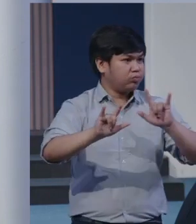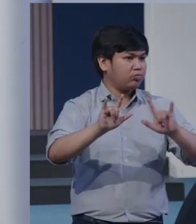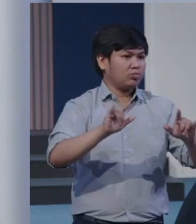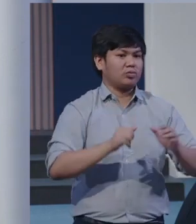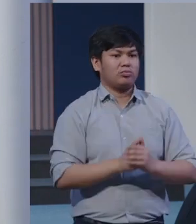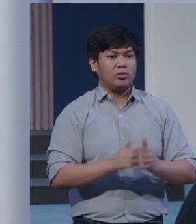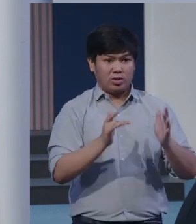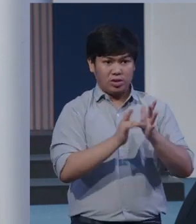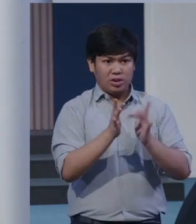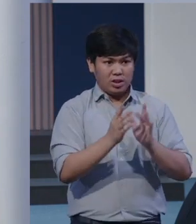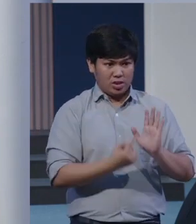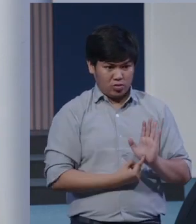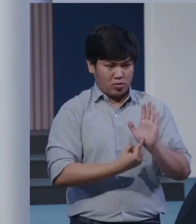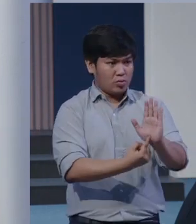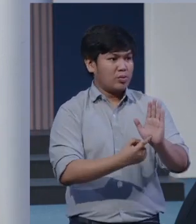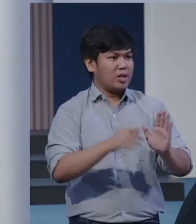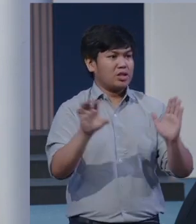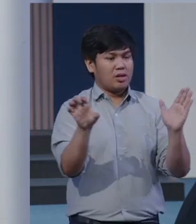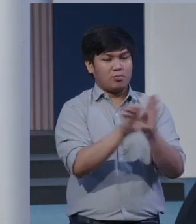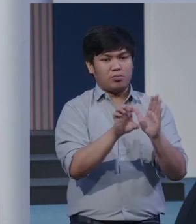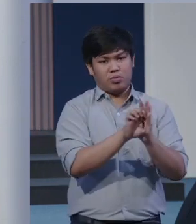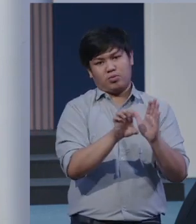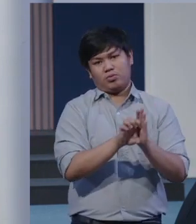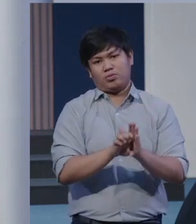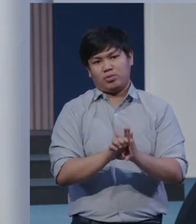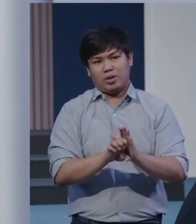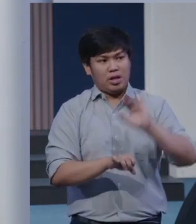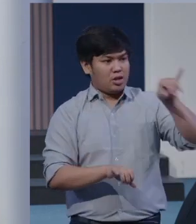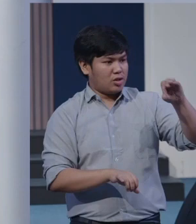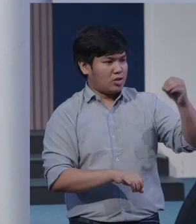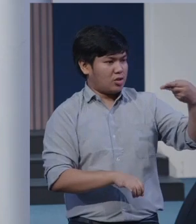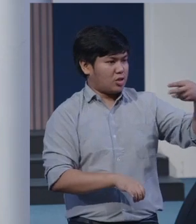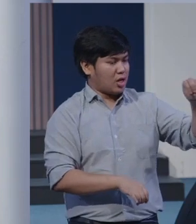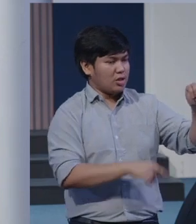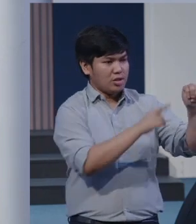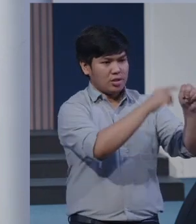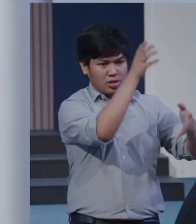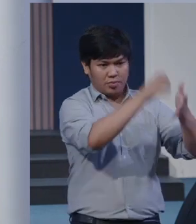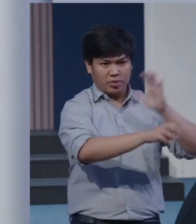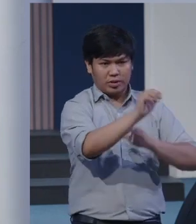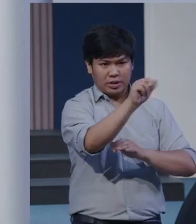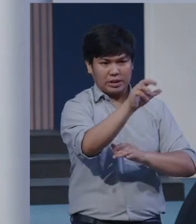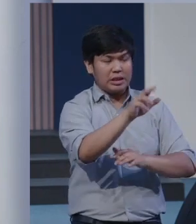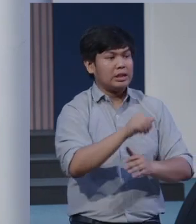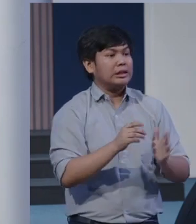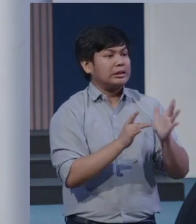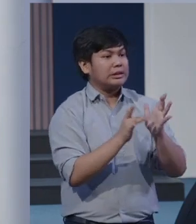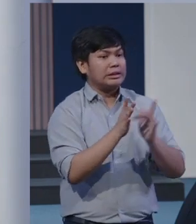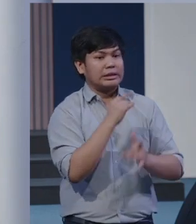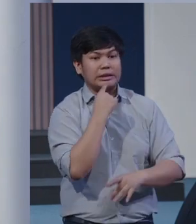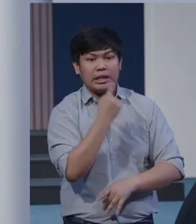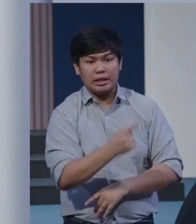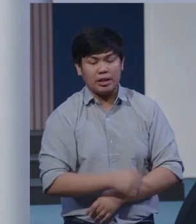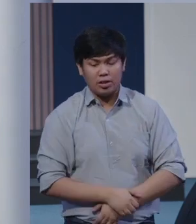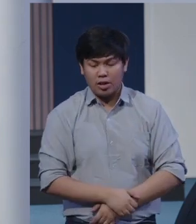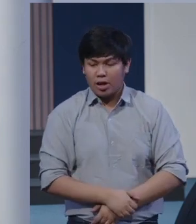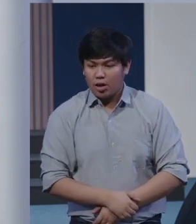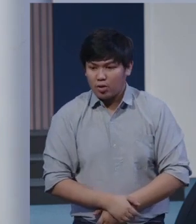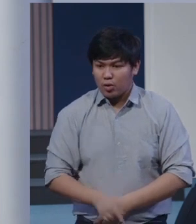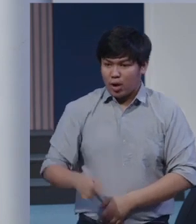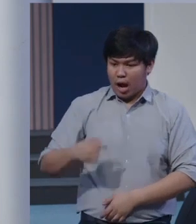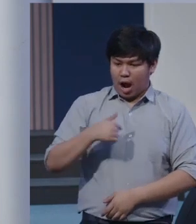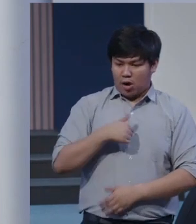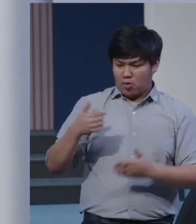ni kisto Jes ba sabi niya sa John 1334 to 35 a new